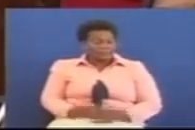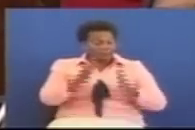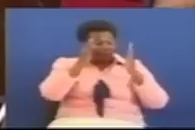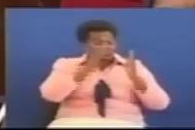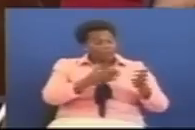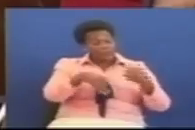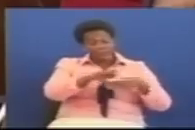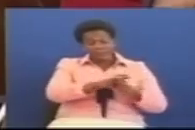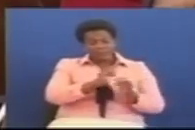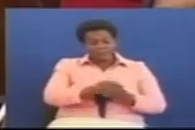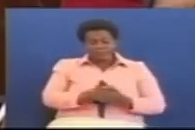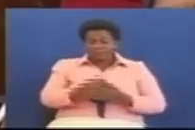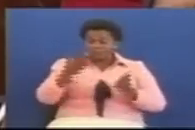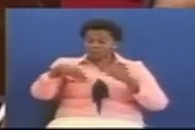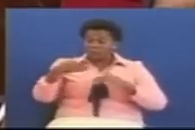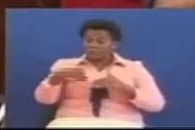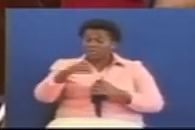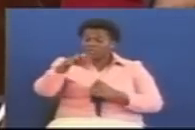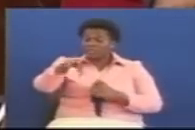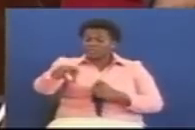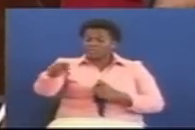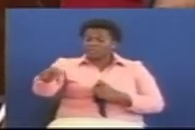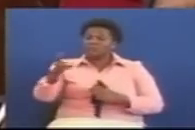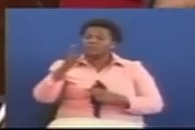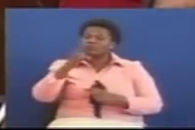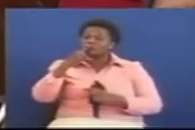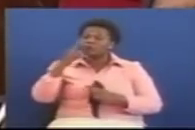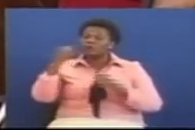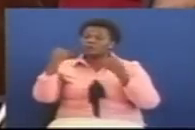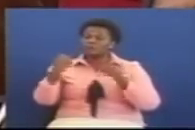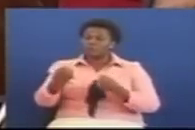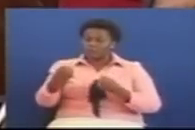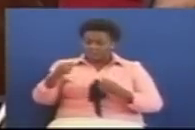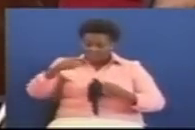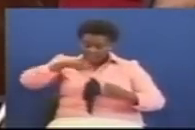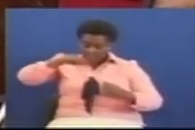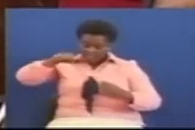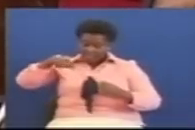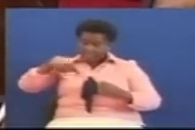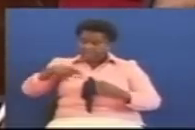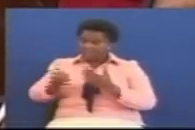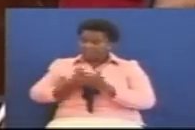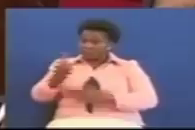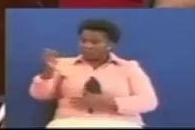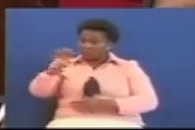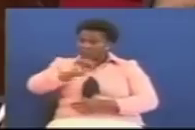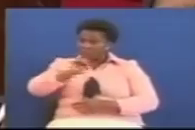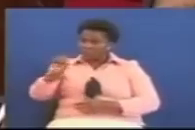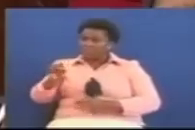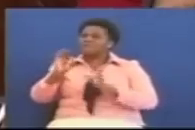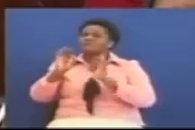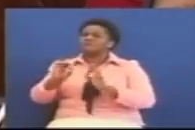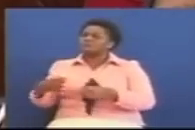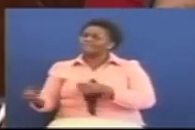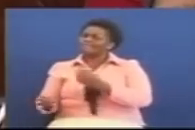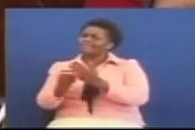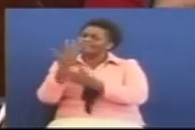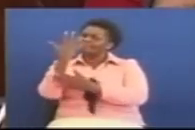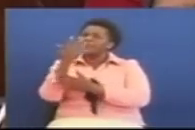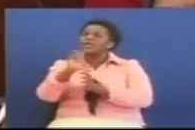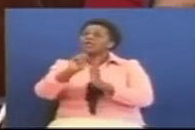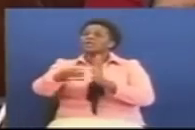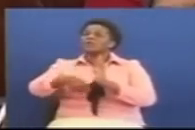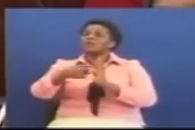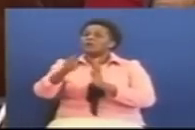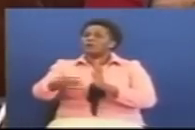kuimarisha soko la tumbaku kwa upande wa sisi wana Ruvuma ni kufufua kiwanda cha kuchakata tumbaku hiyo